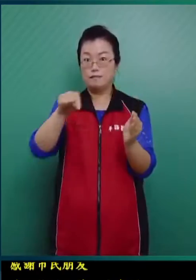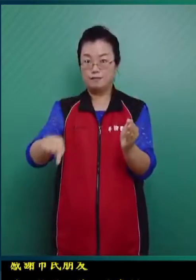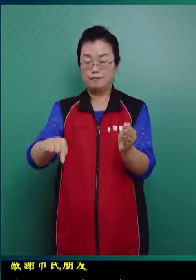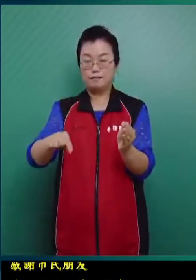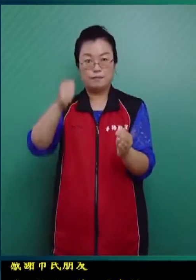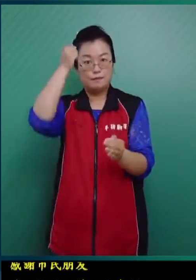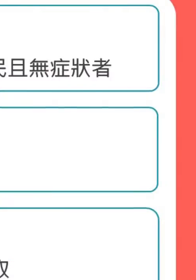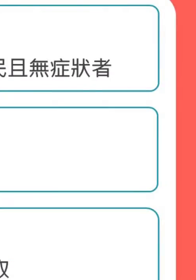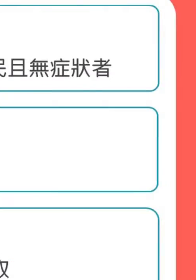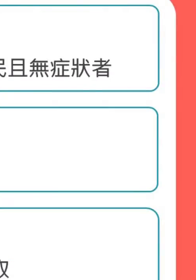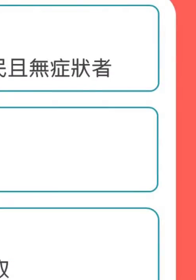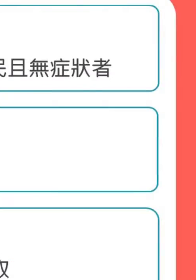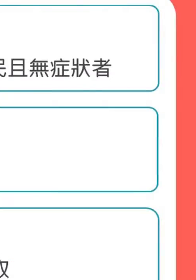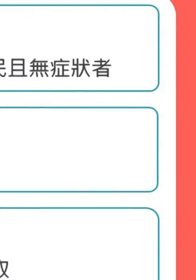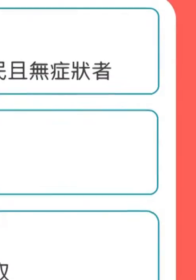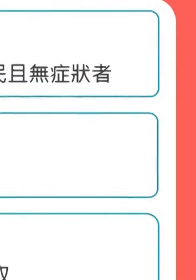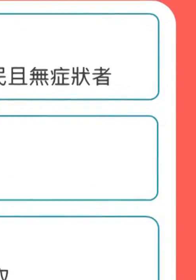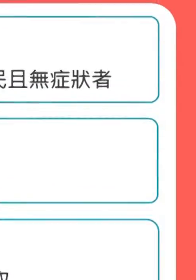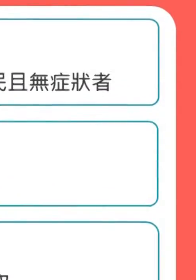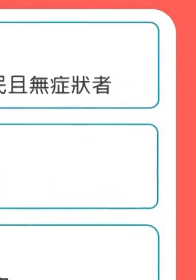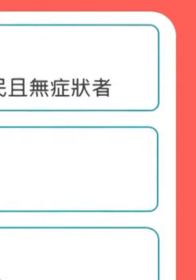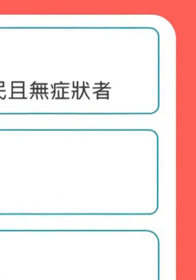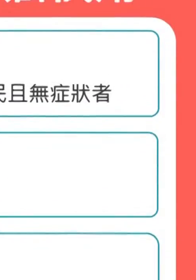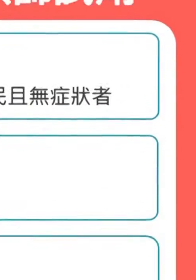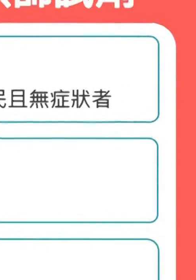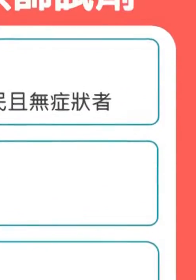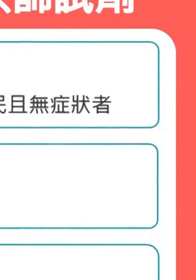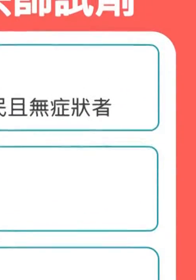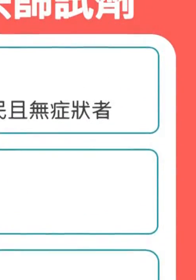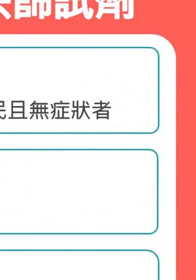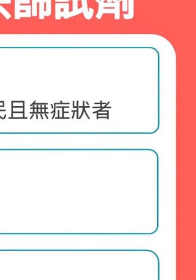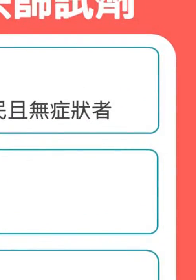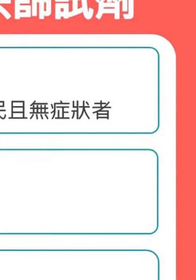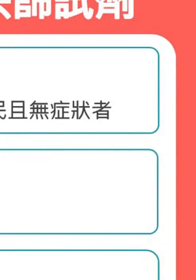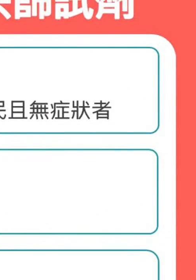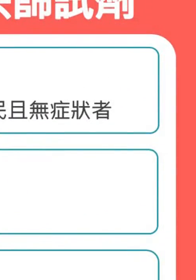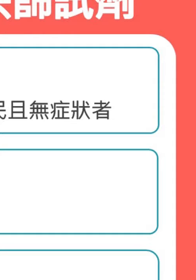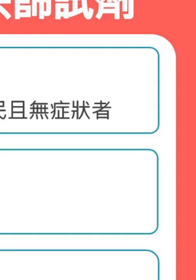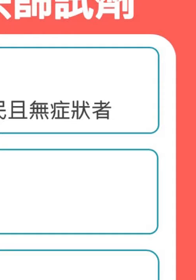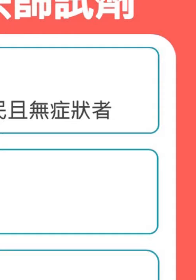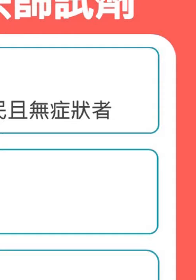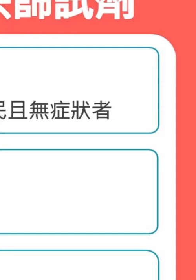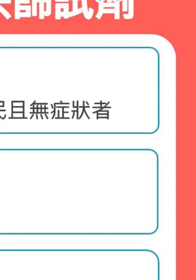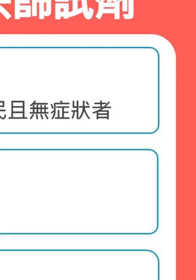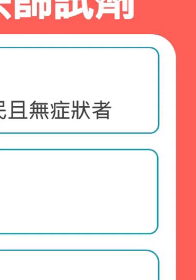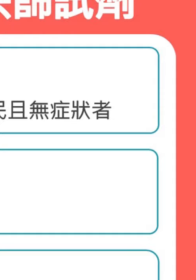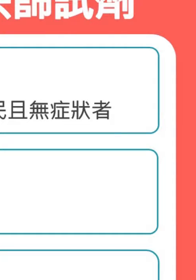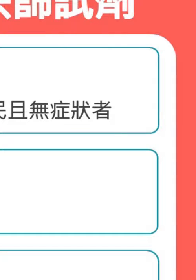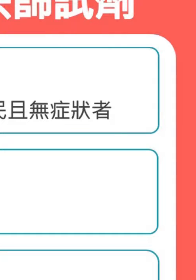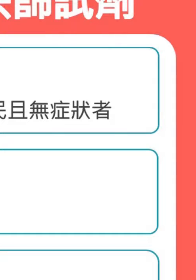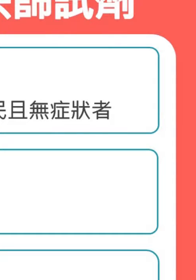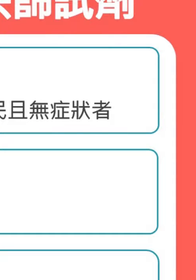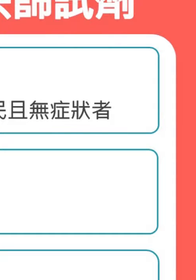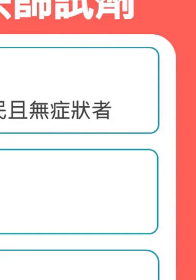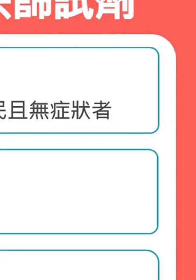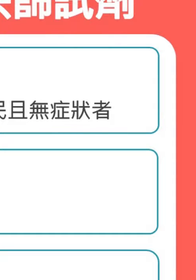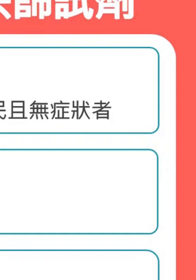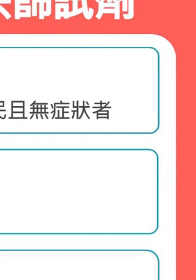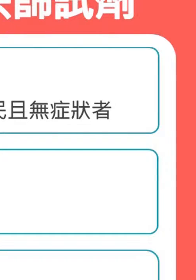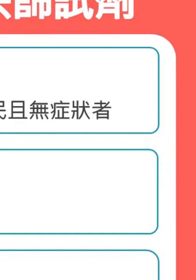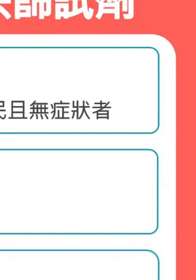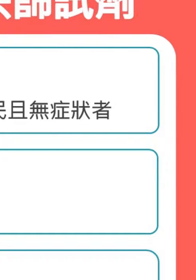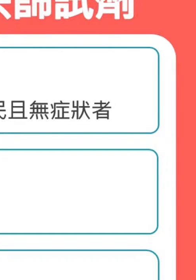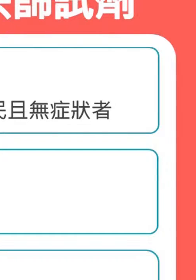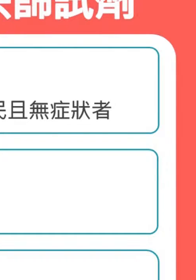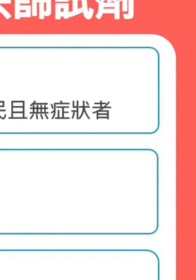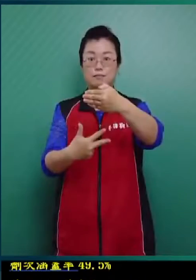二十号，对新北、甲台北以及桃园等来的市民，拢会使前往指定的卫生所领取。 那这边提到九月十七号